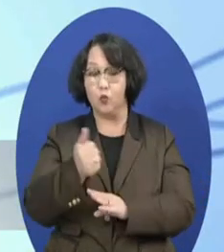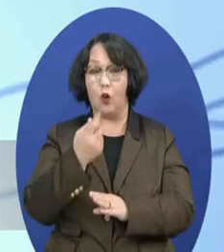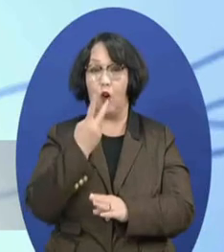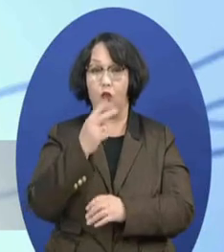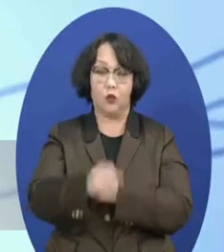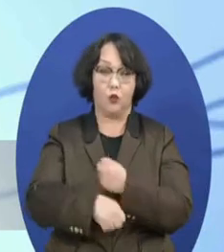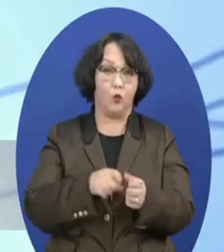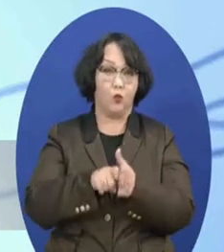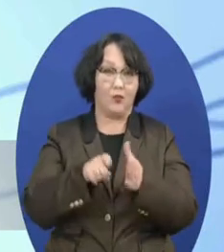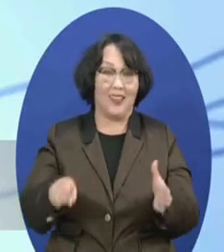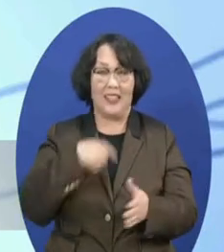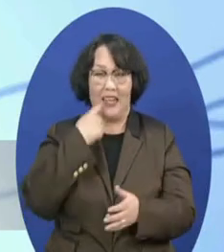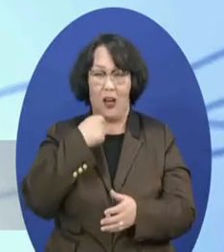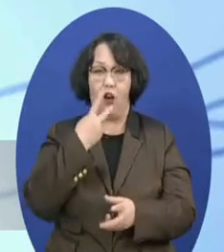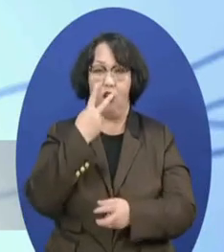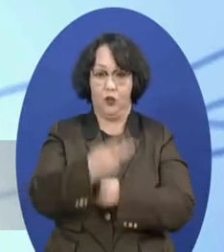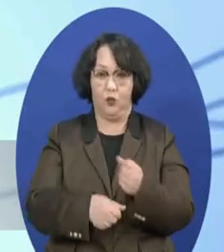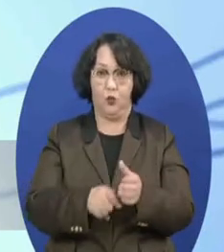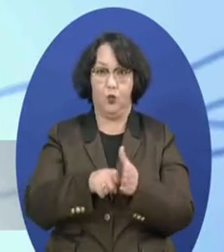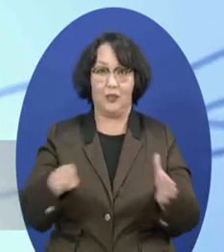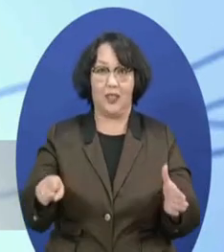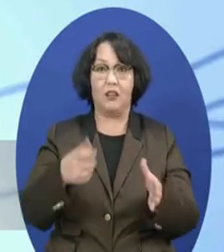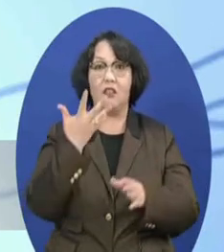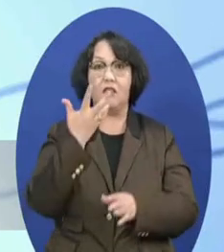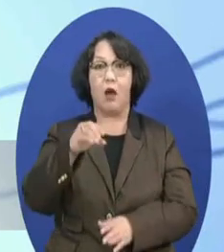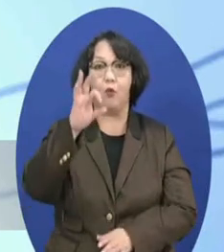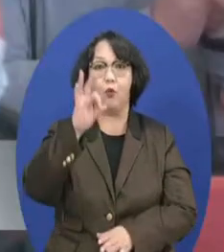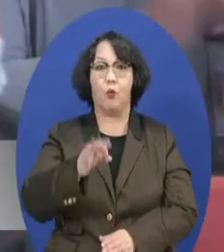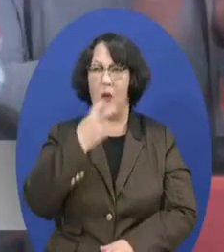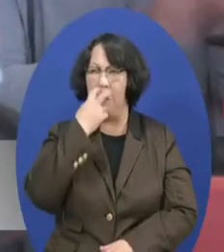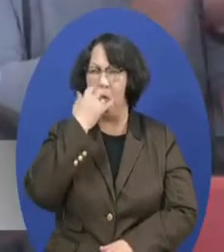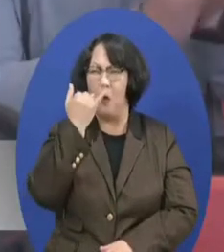ярьсан утаа 2 жилийн хугацаанд 50% бууруулсан.